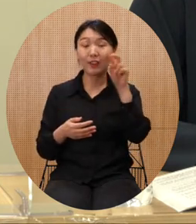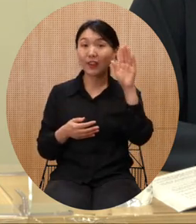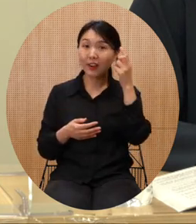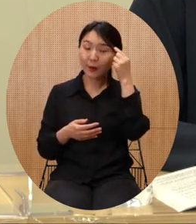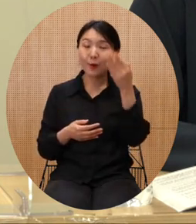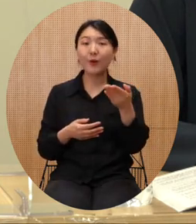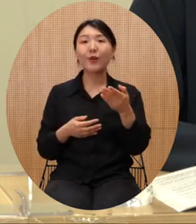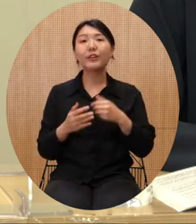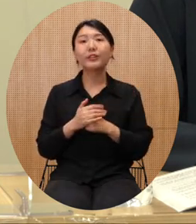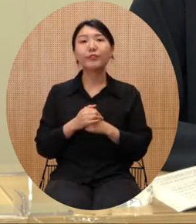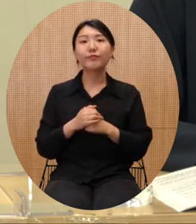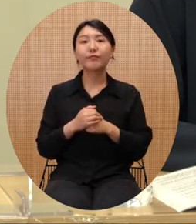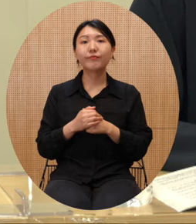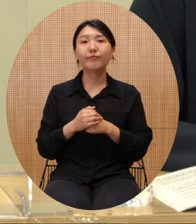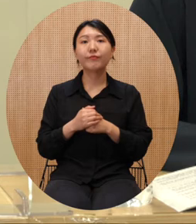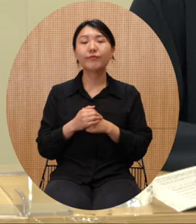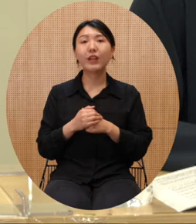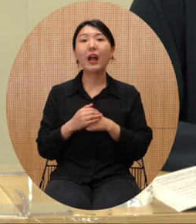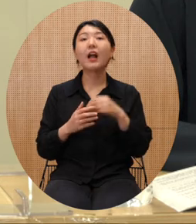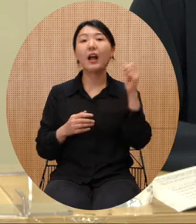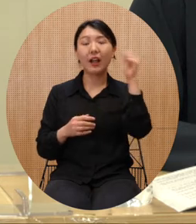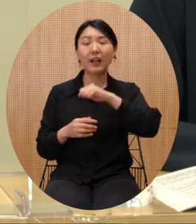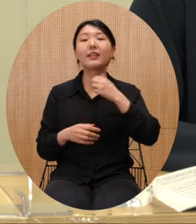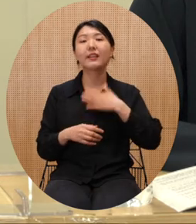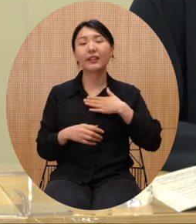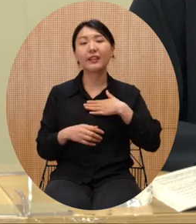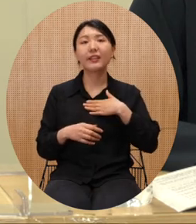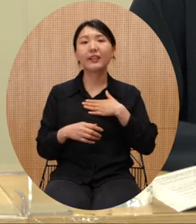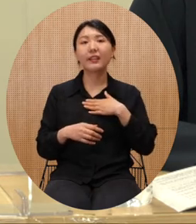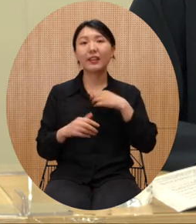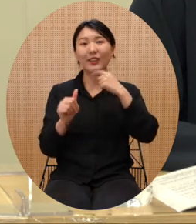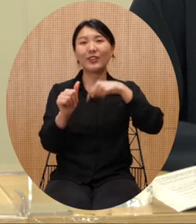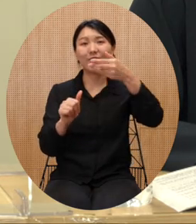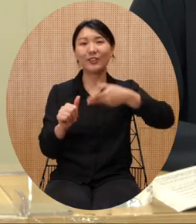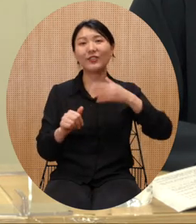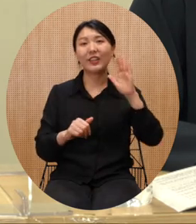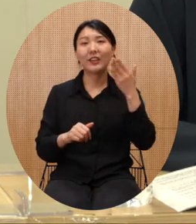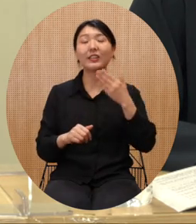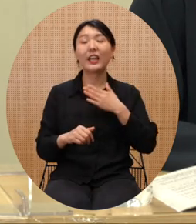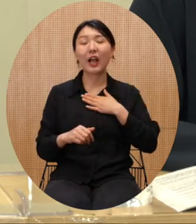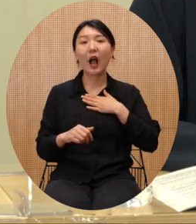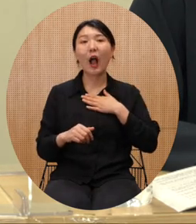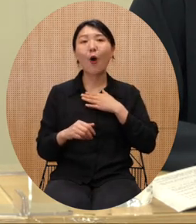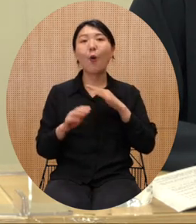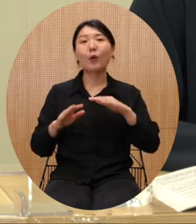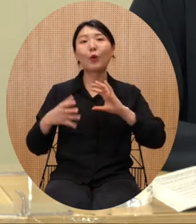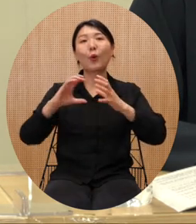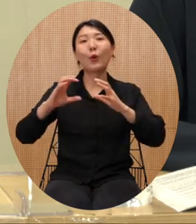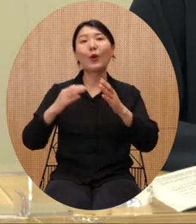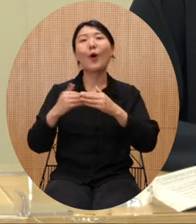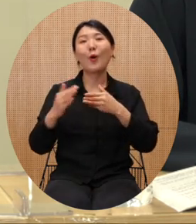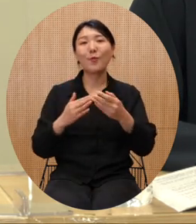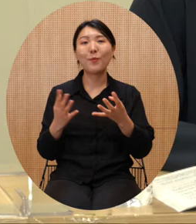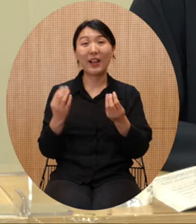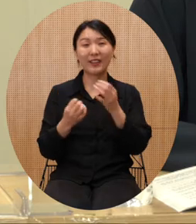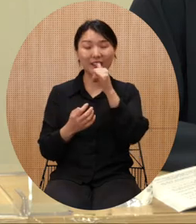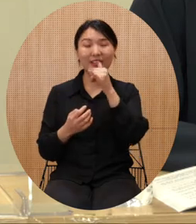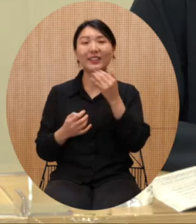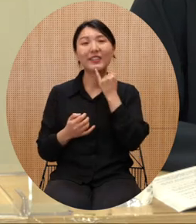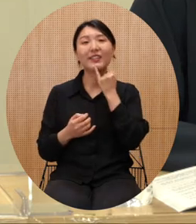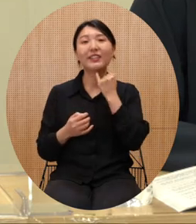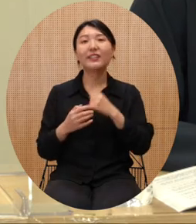되나요? 저기 카메라 보면 되나요? 예, 예. 알려주시면 됩니다. 제가 그래도 경험을 많이 해봤습니다. 혼자서도 많이